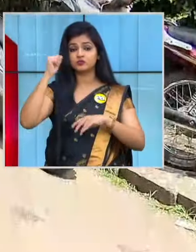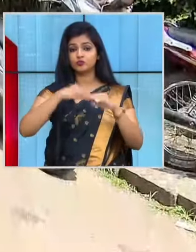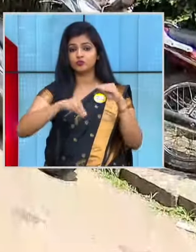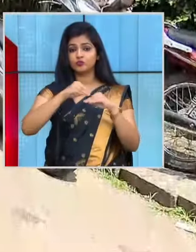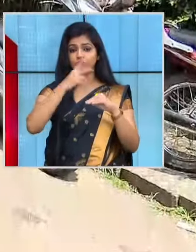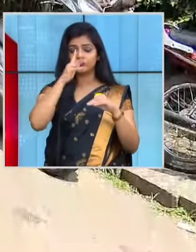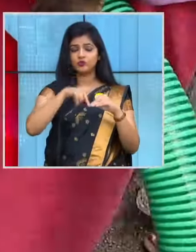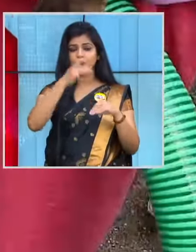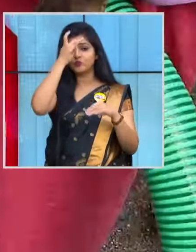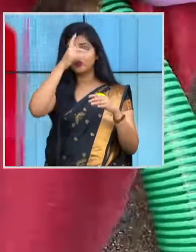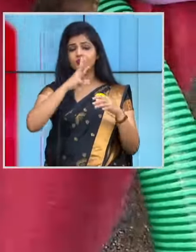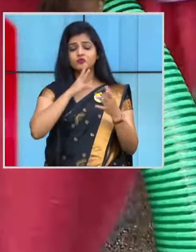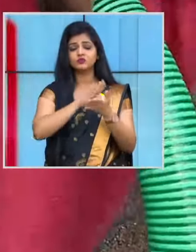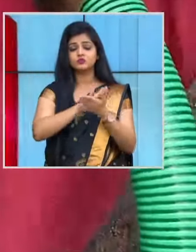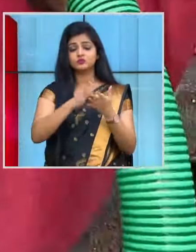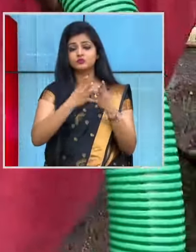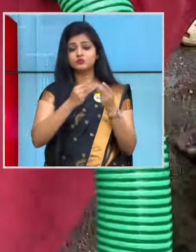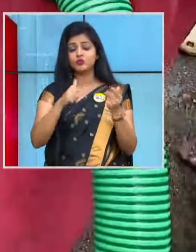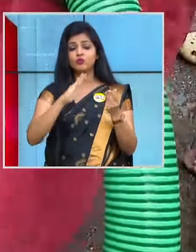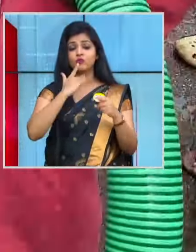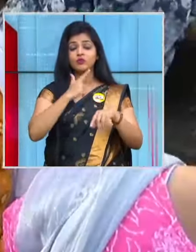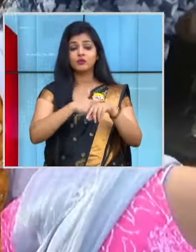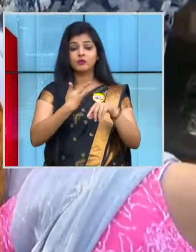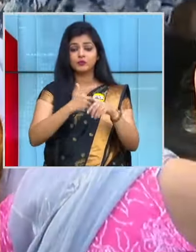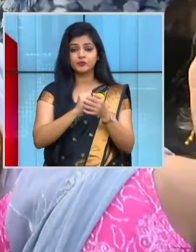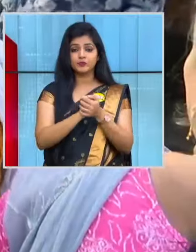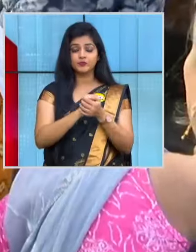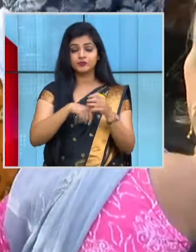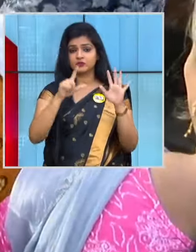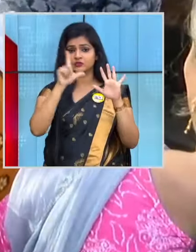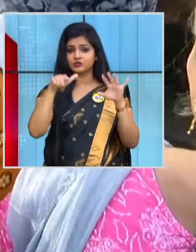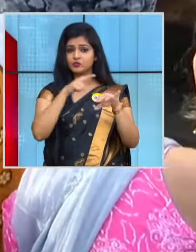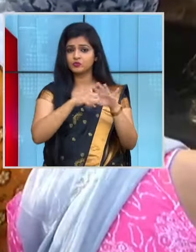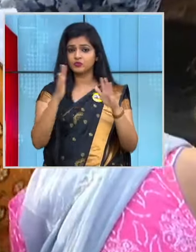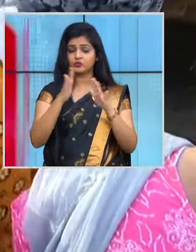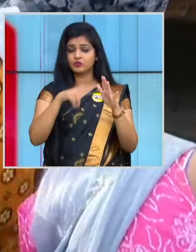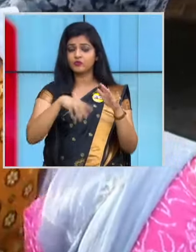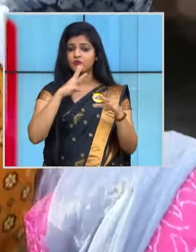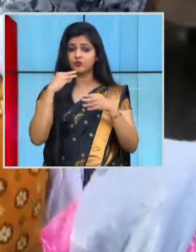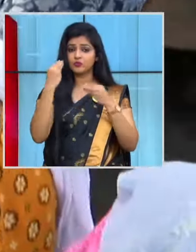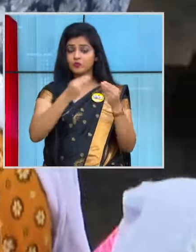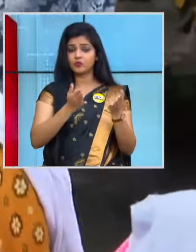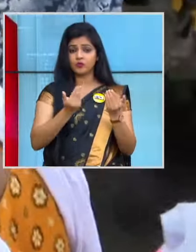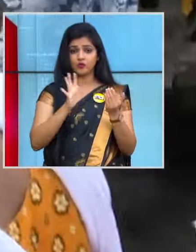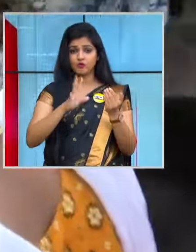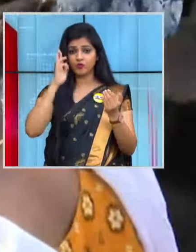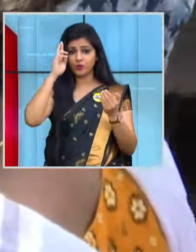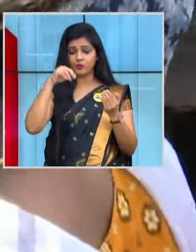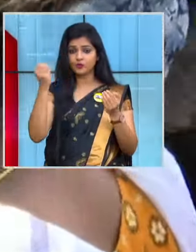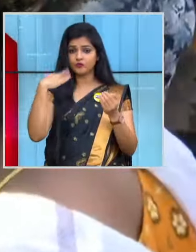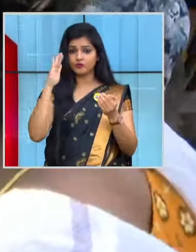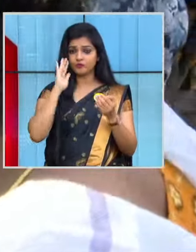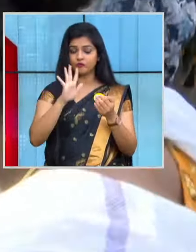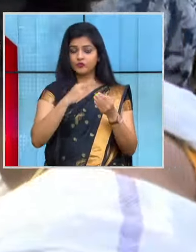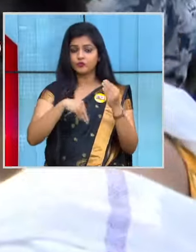എപ്പോഴേക്ക് പ്രതിസന്ധിക്ക് ഒരു പരിഹാരമുണ്ടാകുമെന്ന് ഈ ഘട്ടത്തിൽ നമുക്ക് പറയാൻ കഴിയും? 7 മണിയോടെയൊക്കെ വെള്ളം എത്തിക്കാനുള്ള ശ്രമം അവിടെ നടക്കുന്നു എന്നുള്ള തരത്തിലൊക്കെ വിവരങ്ങൾ പുറത്തു വരുന്നുണ്ട്.